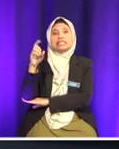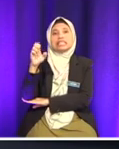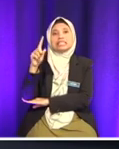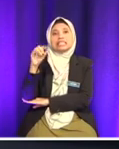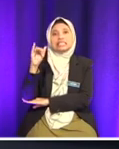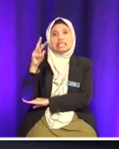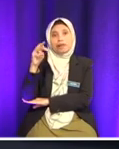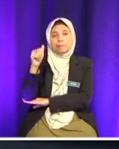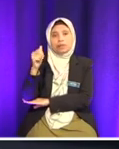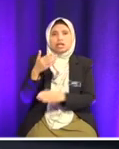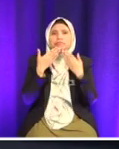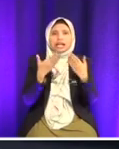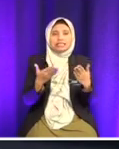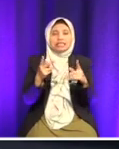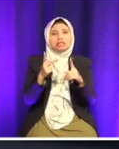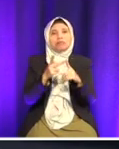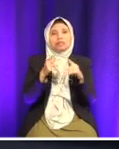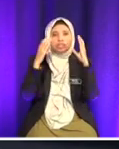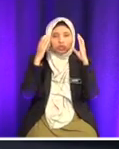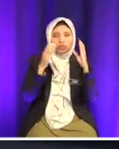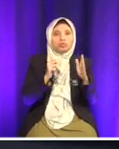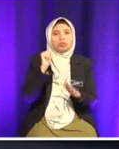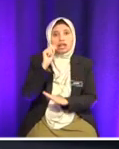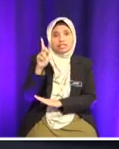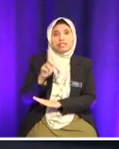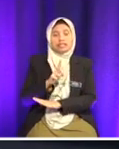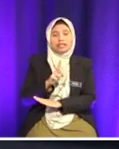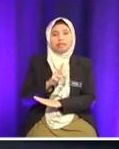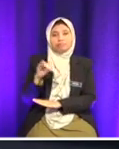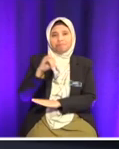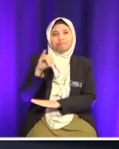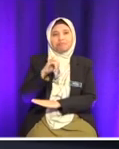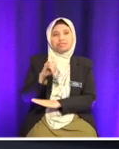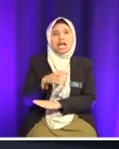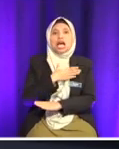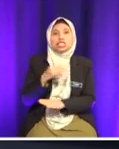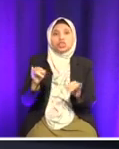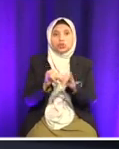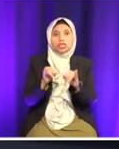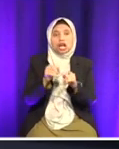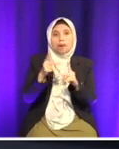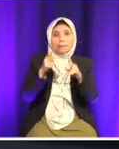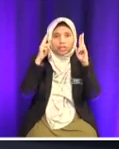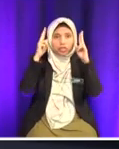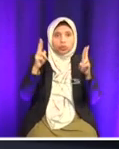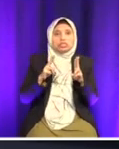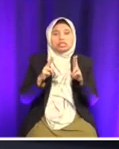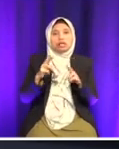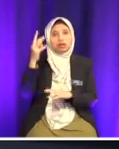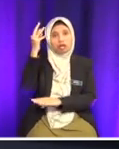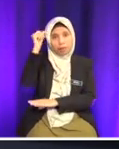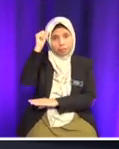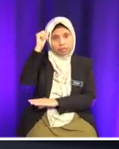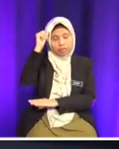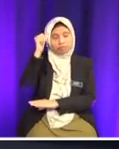Makasih sekali lagi kepada juru bahasa isyarat kita Mashuri dan juga kepada Ustaz kita Ustadz Muhammad Amri